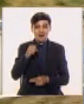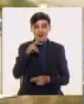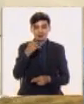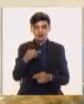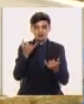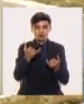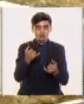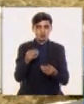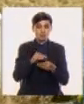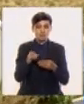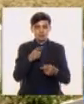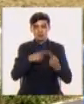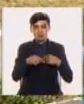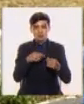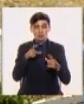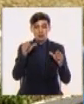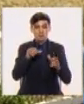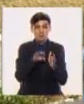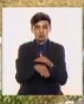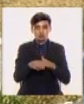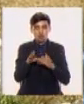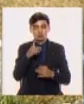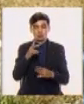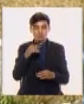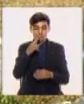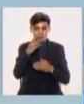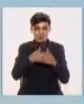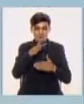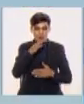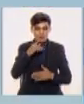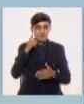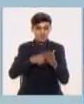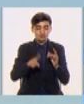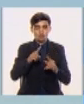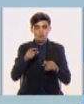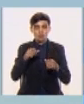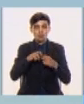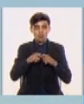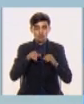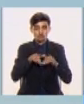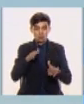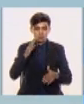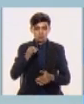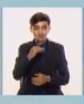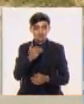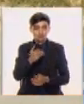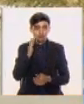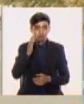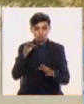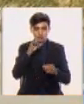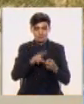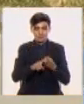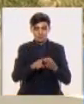Безверхнему сегодня вновь пришлось вернуться без прав. Но он надеется, что в ближайшее время проблема решится, ведь от этого зависит его